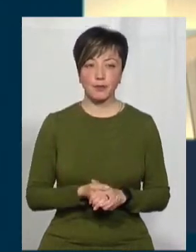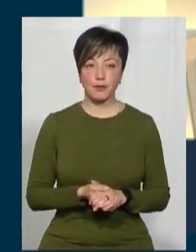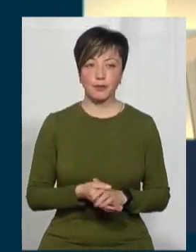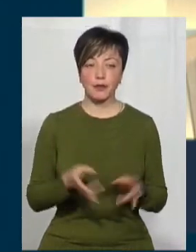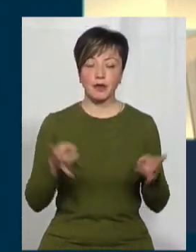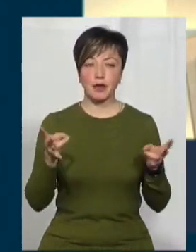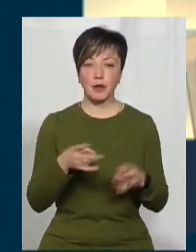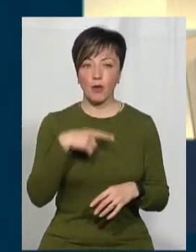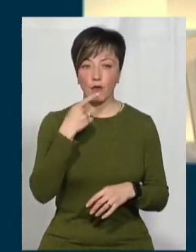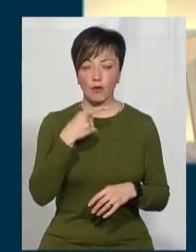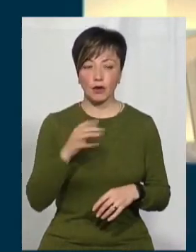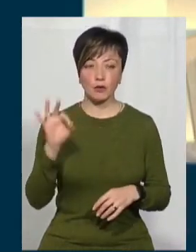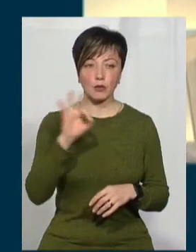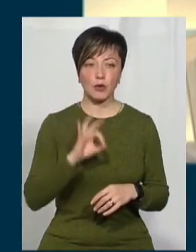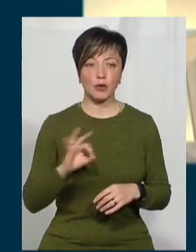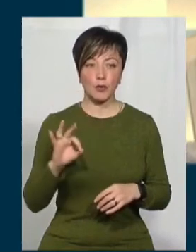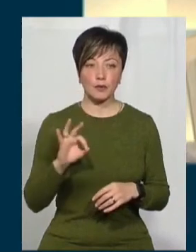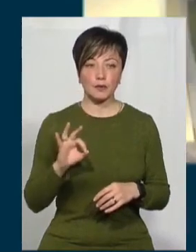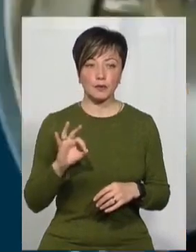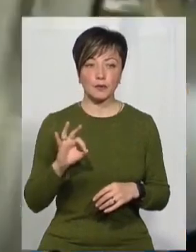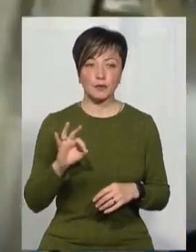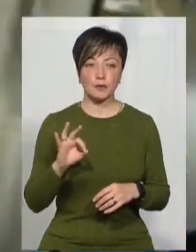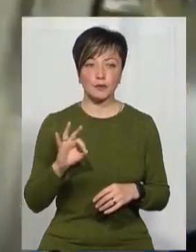Треба говорити перш за все за